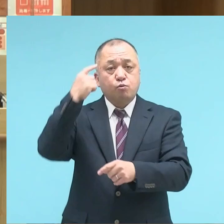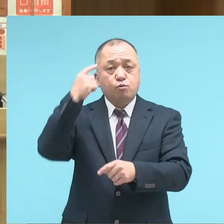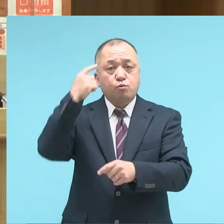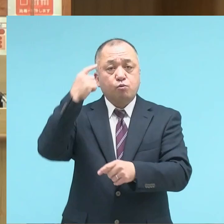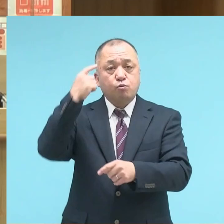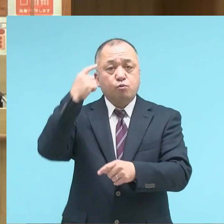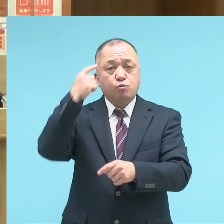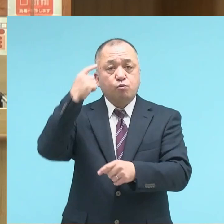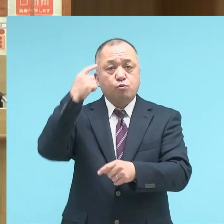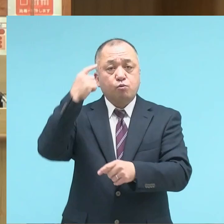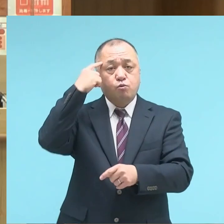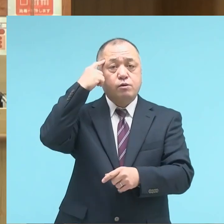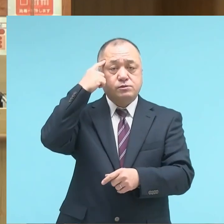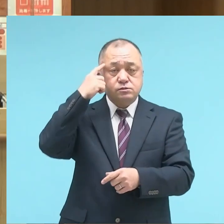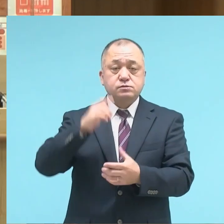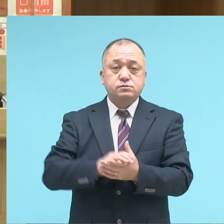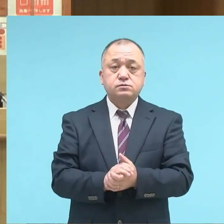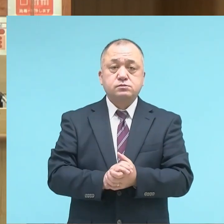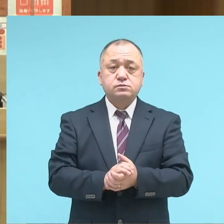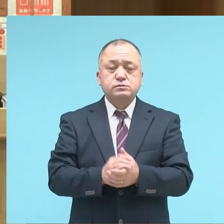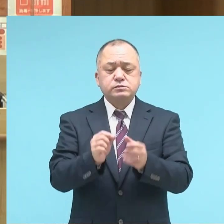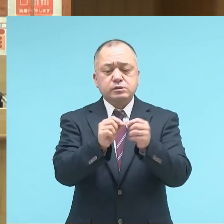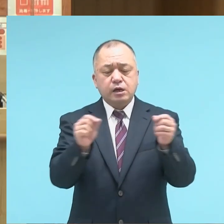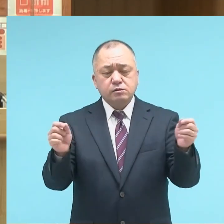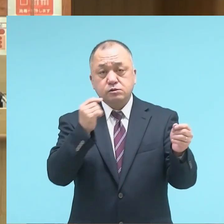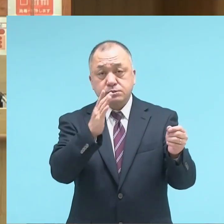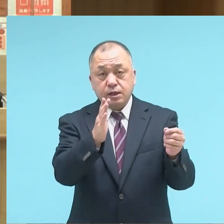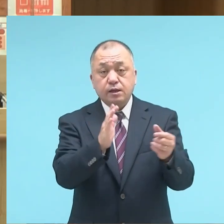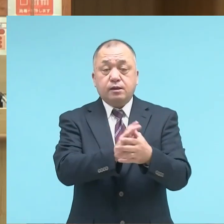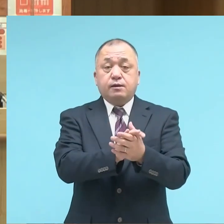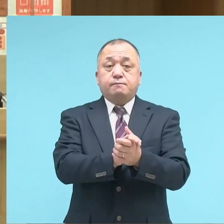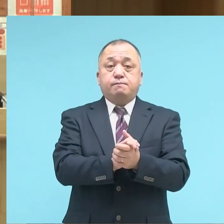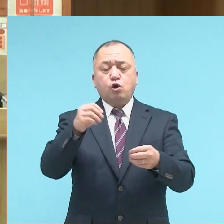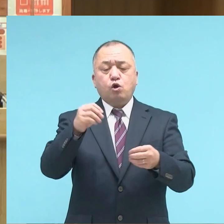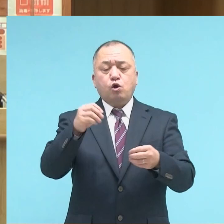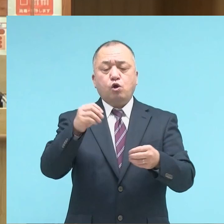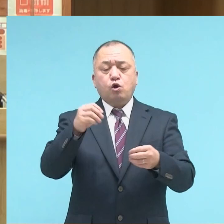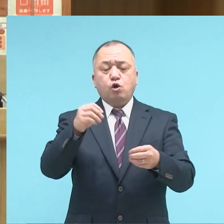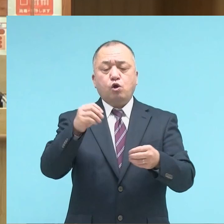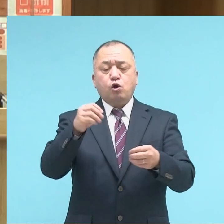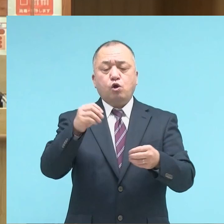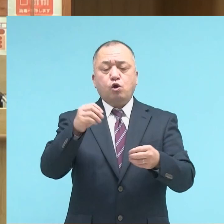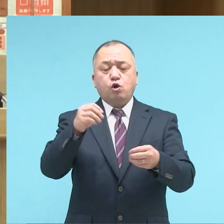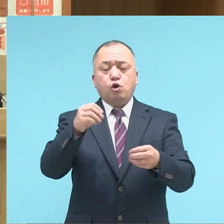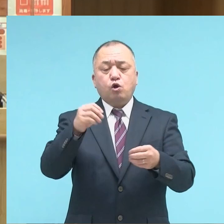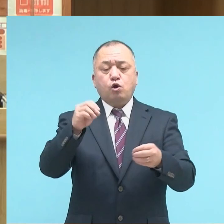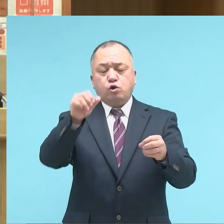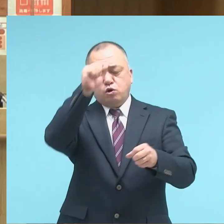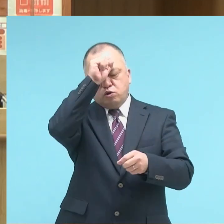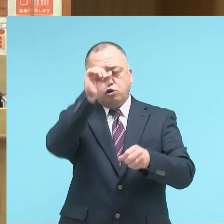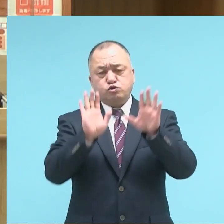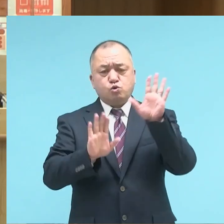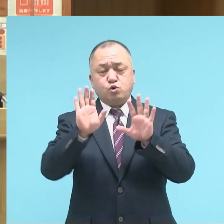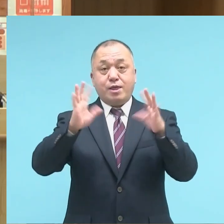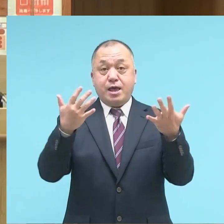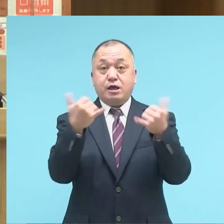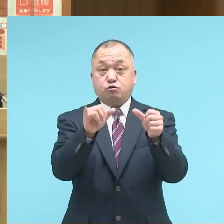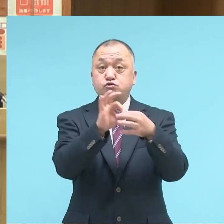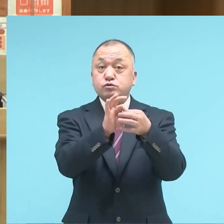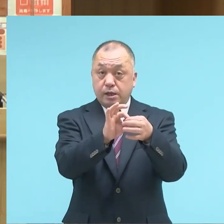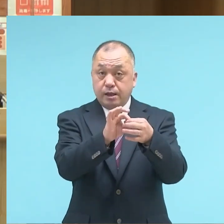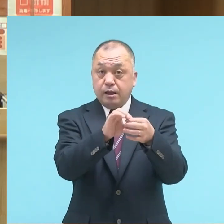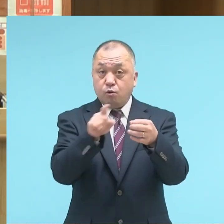伝えていきたいというふうに思います。 今長くなってすみません。先ほど無症状者の話がありました。で、旭